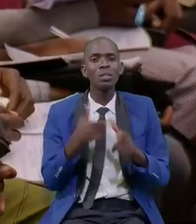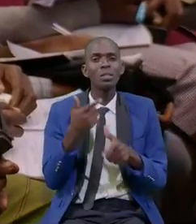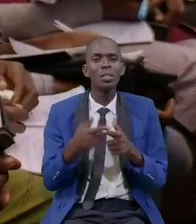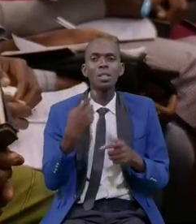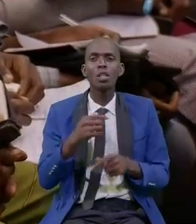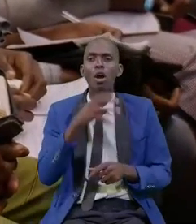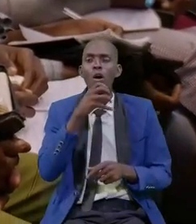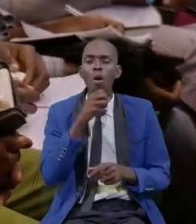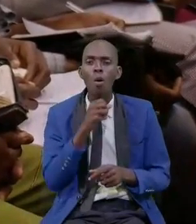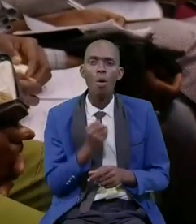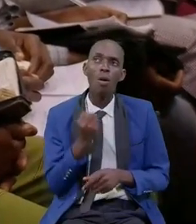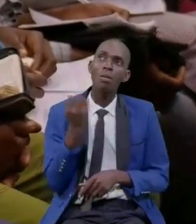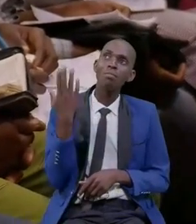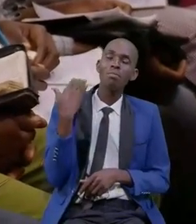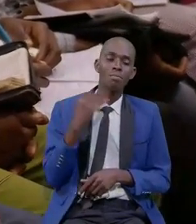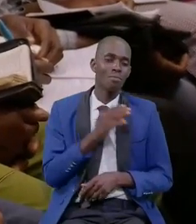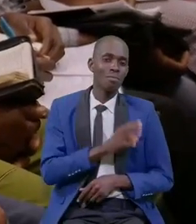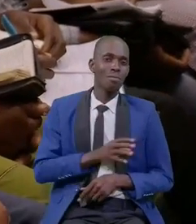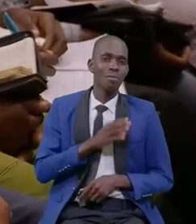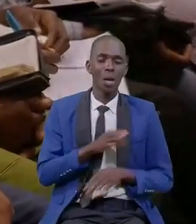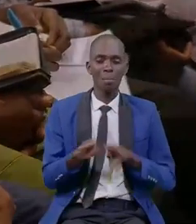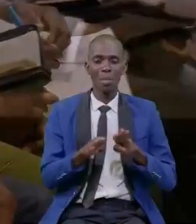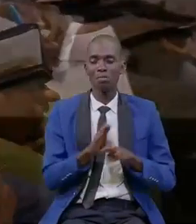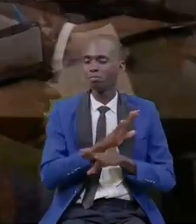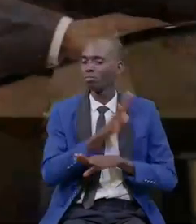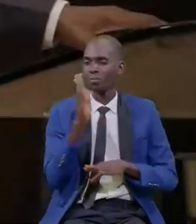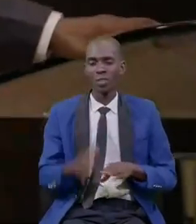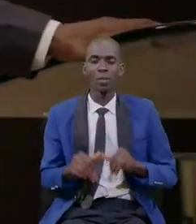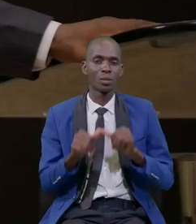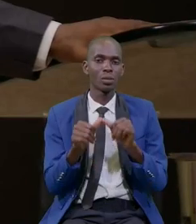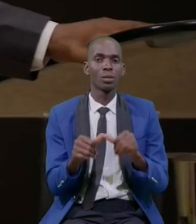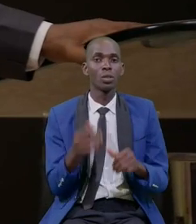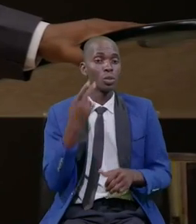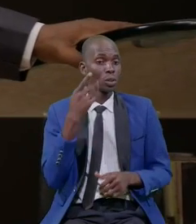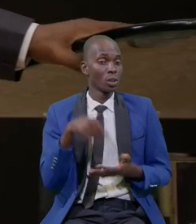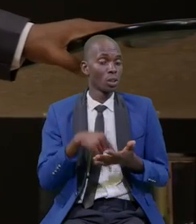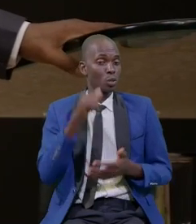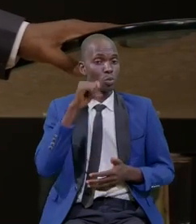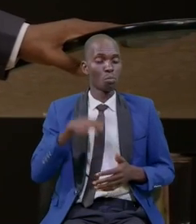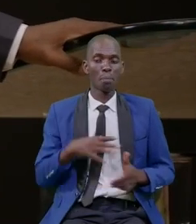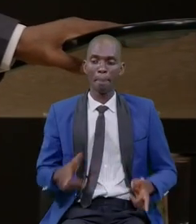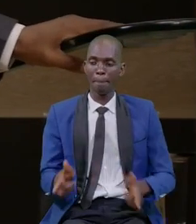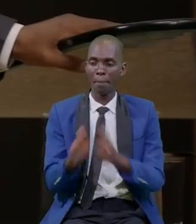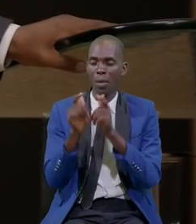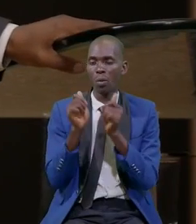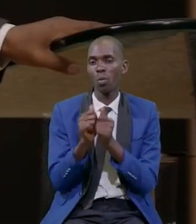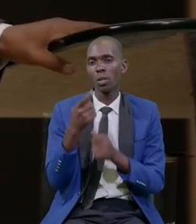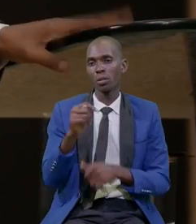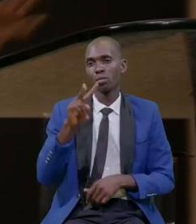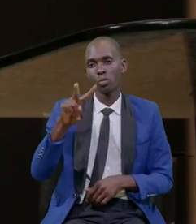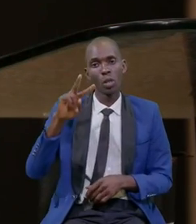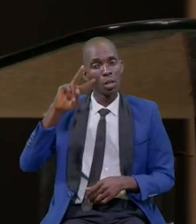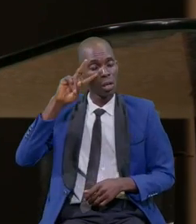l'ancien style de vie ne demeure pas. Donc c'est dit qu'elle est allée vers